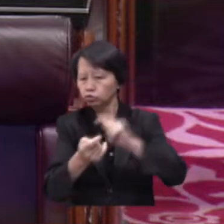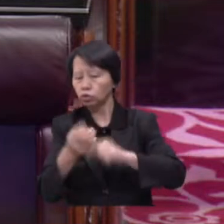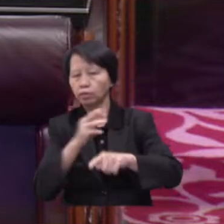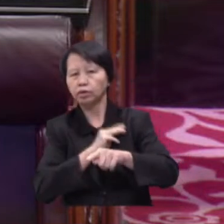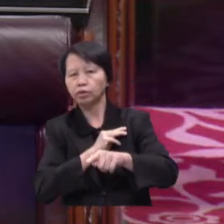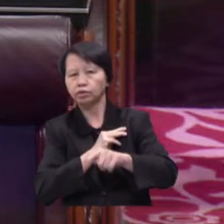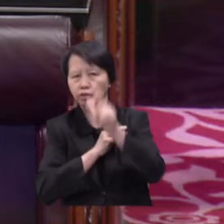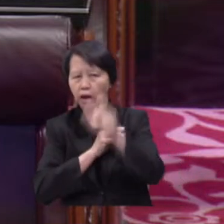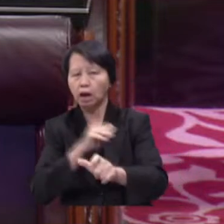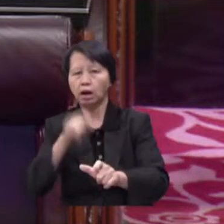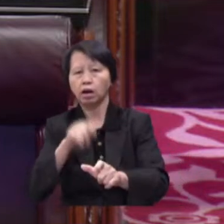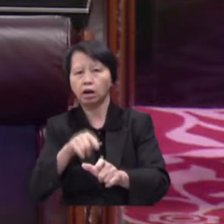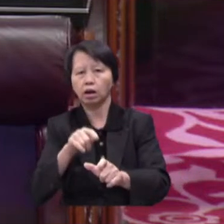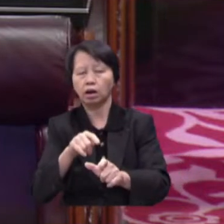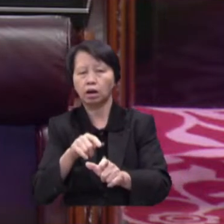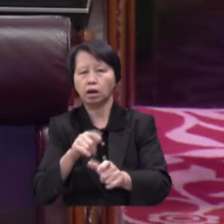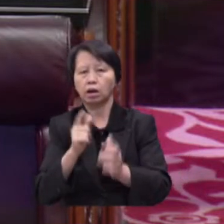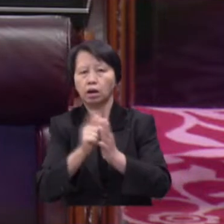ditekankan